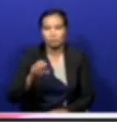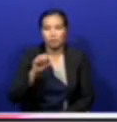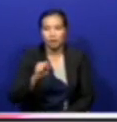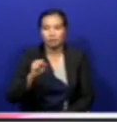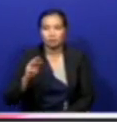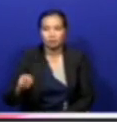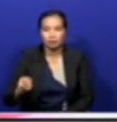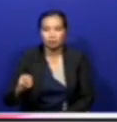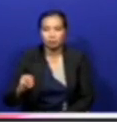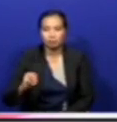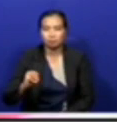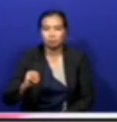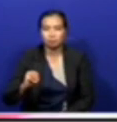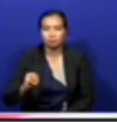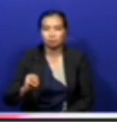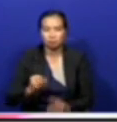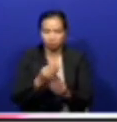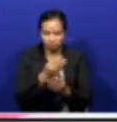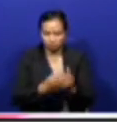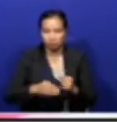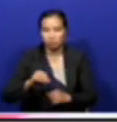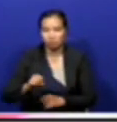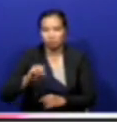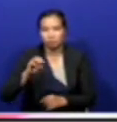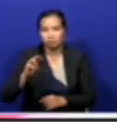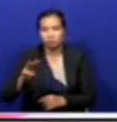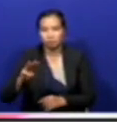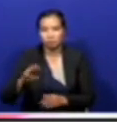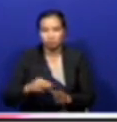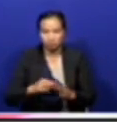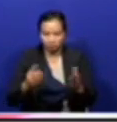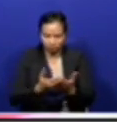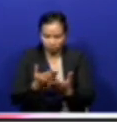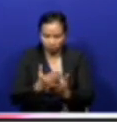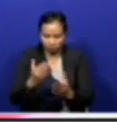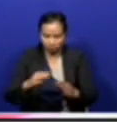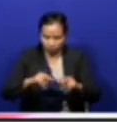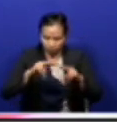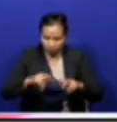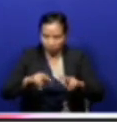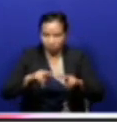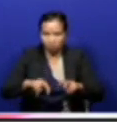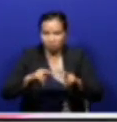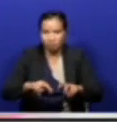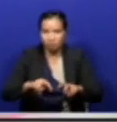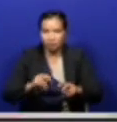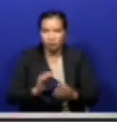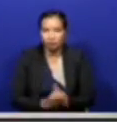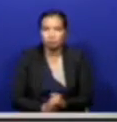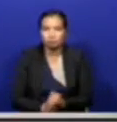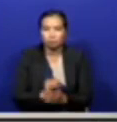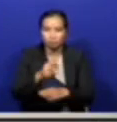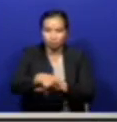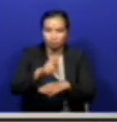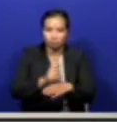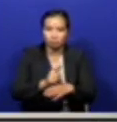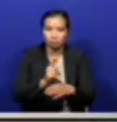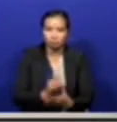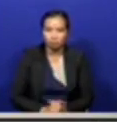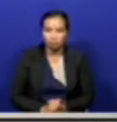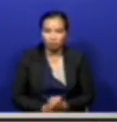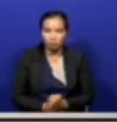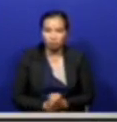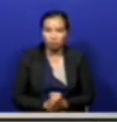ครับในของวุฒิสภาเข้ามาเป็น5ท่านเนี่ยเป็นผู้วินิจฉัยวินิจฉัยแล้วท่านประธานสภาก็ต้อง